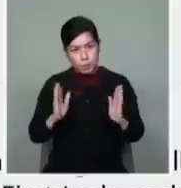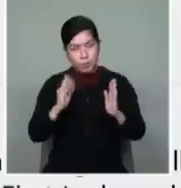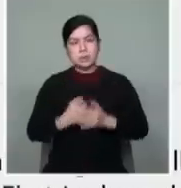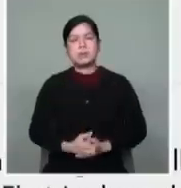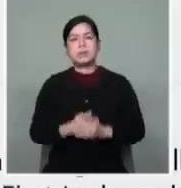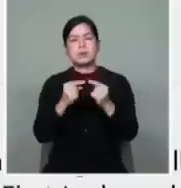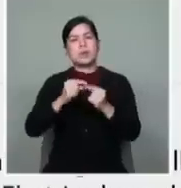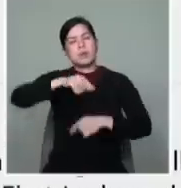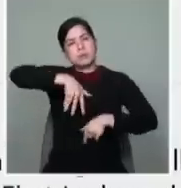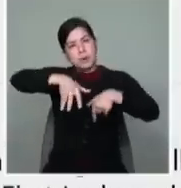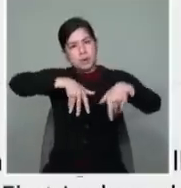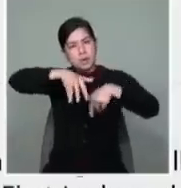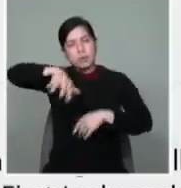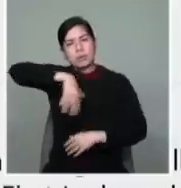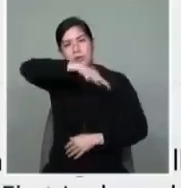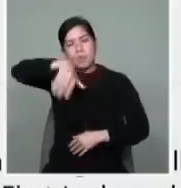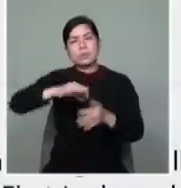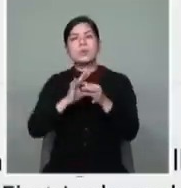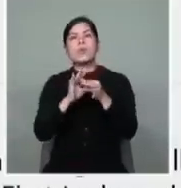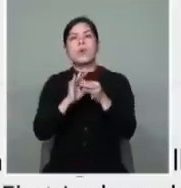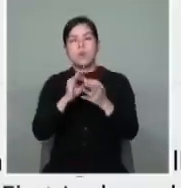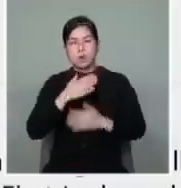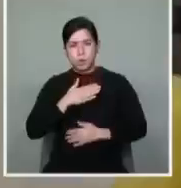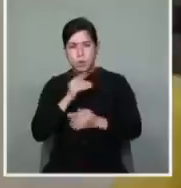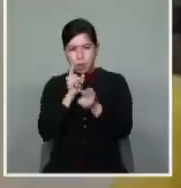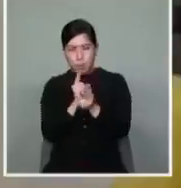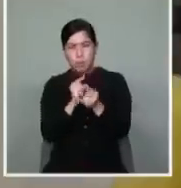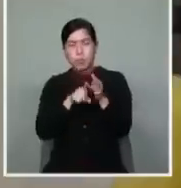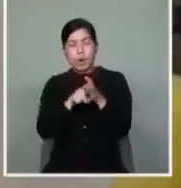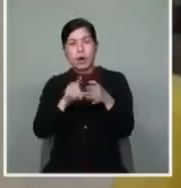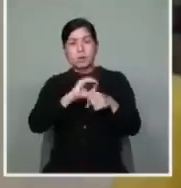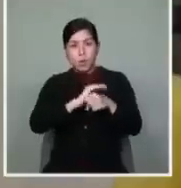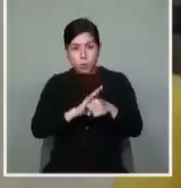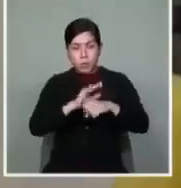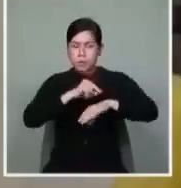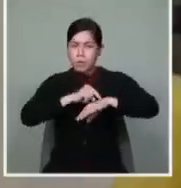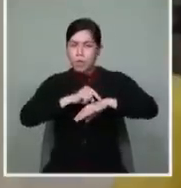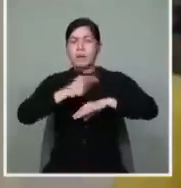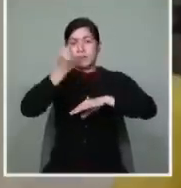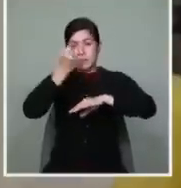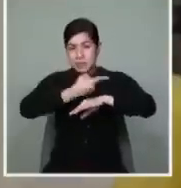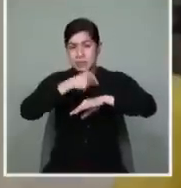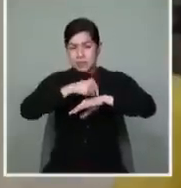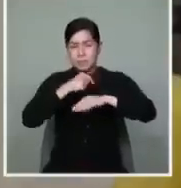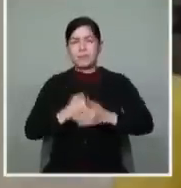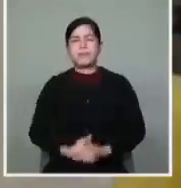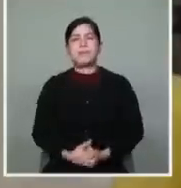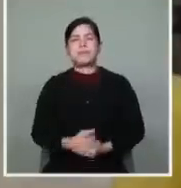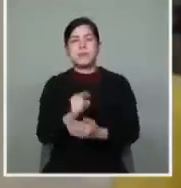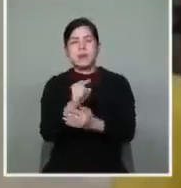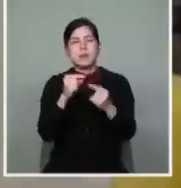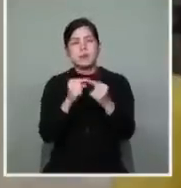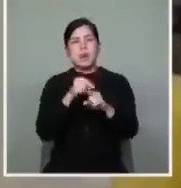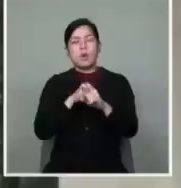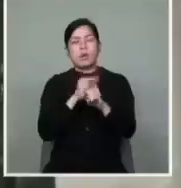ห่วงด้วยทรัมป์ตรวจพบว่าติดเชื้อโควิด-19ช่วงเวลาประมาณ1 นาฬิกาของวันศุกร์ที่ผ่านมาตามเวลาท้องถิ่นตรง